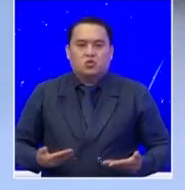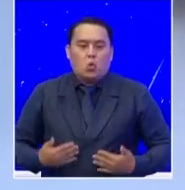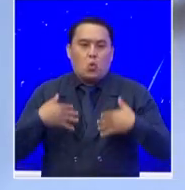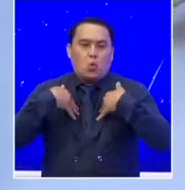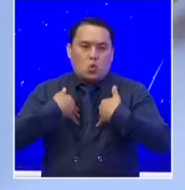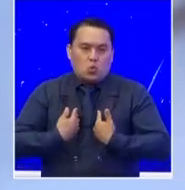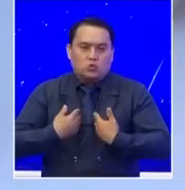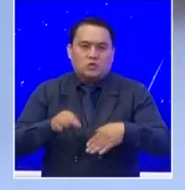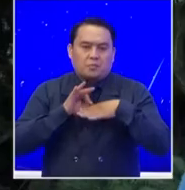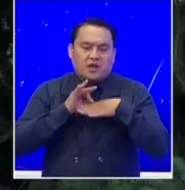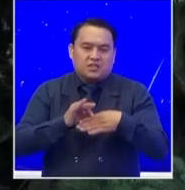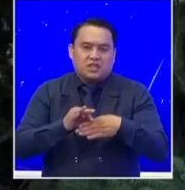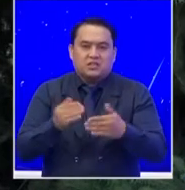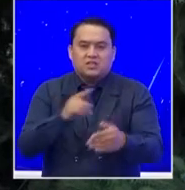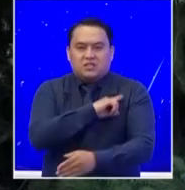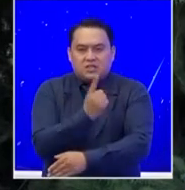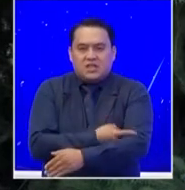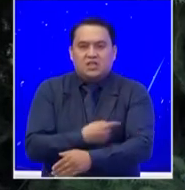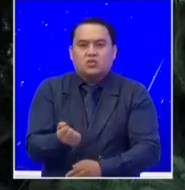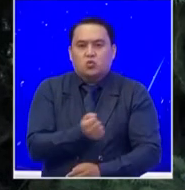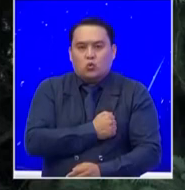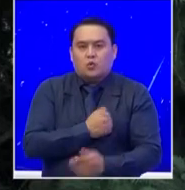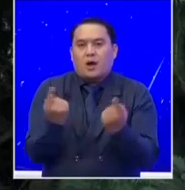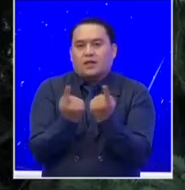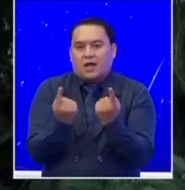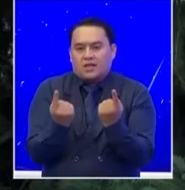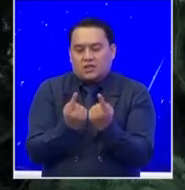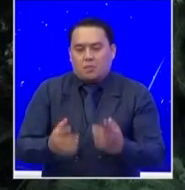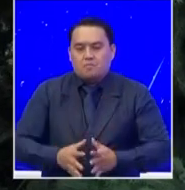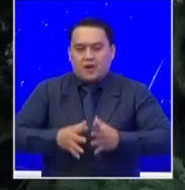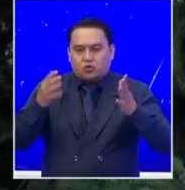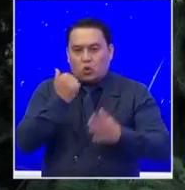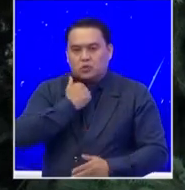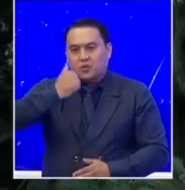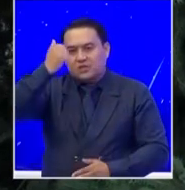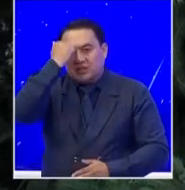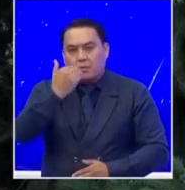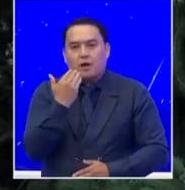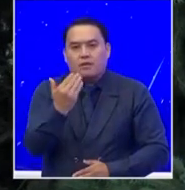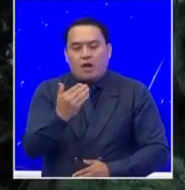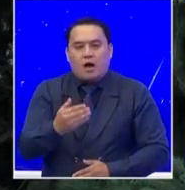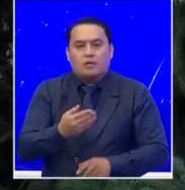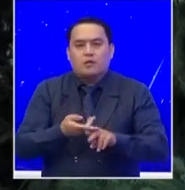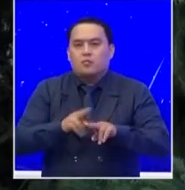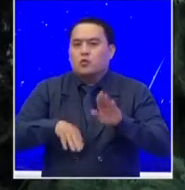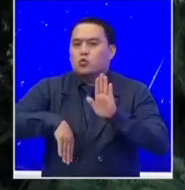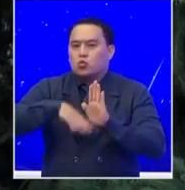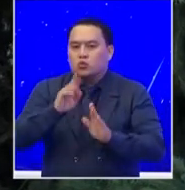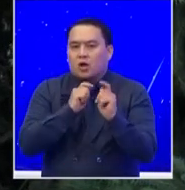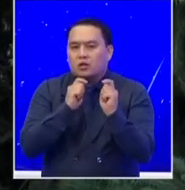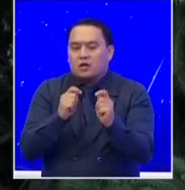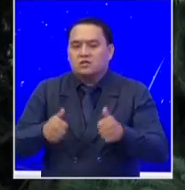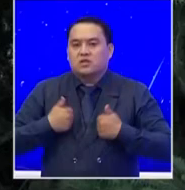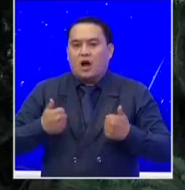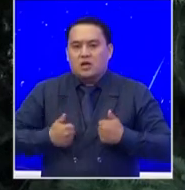со школой. Буду очень сильно скучать по своим одноклассникам. Хочу сказать большое спасибо учителям. Они дали нам все самое лучшее. Старались